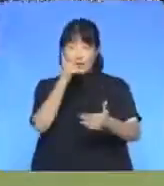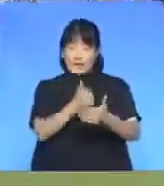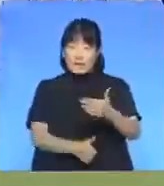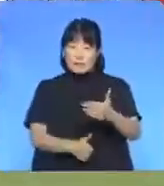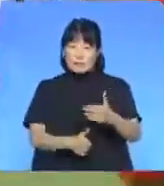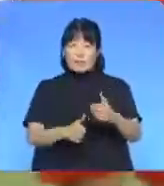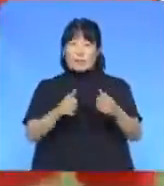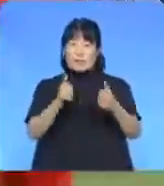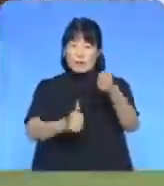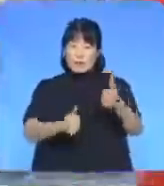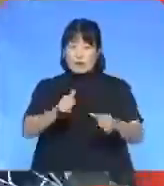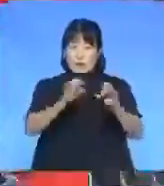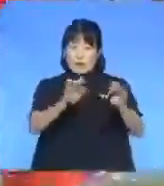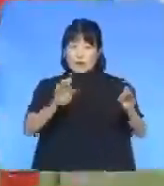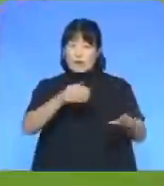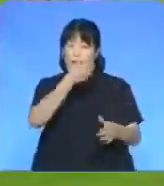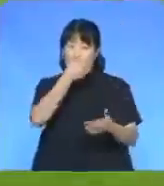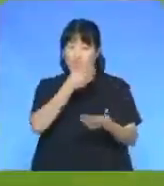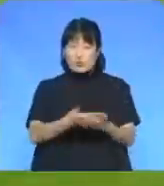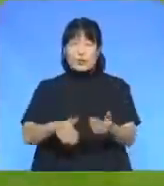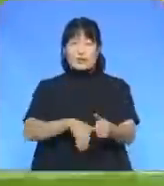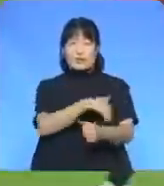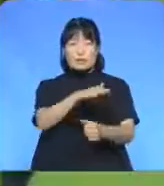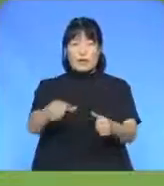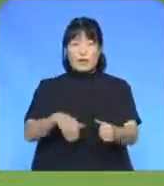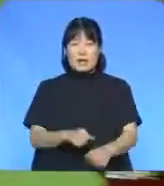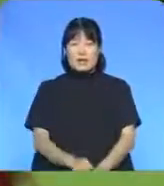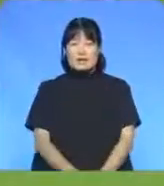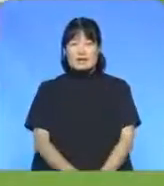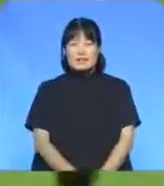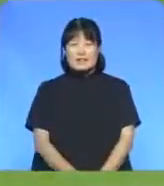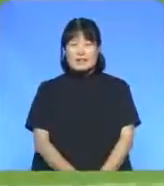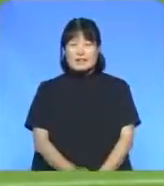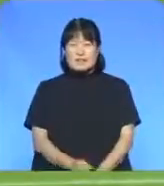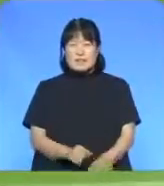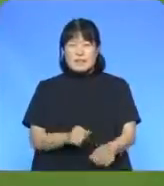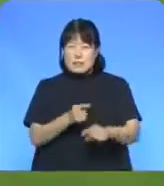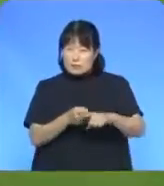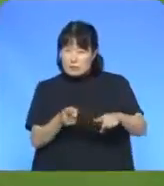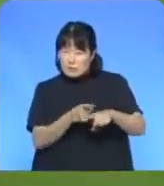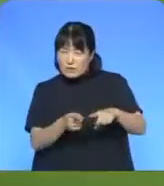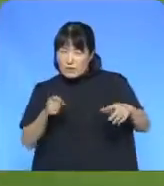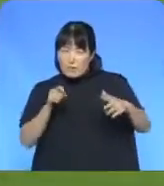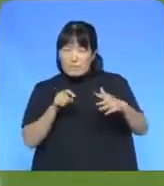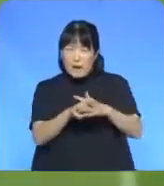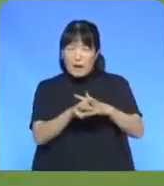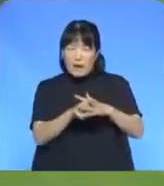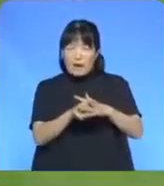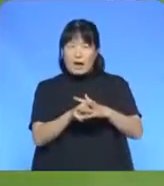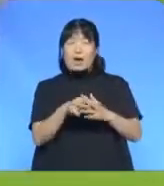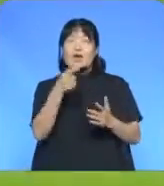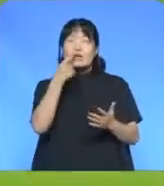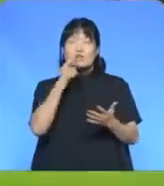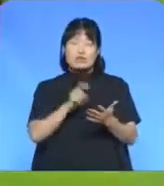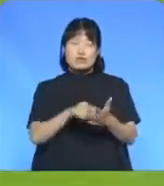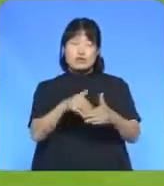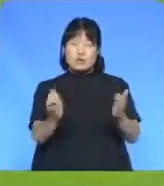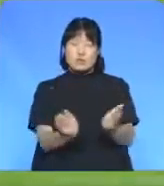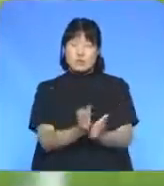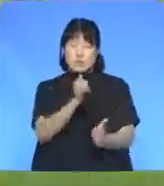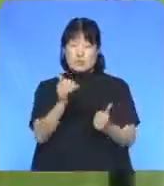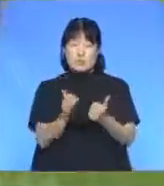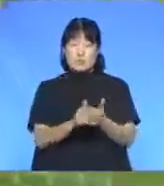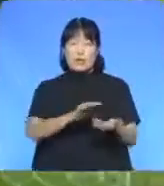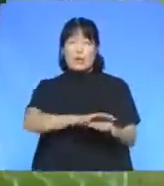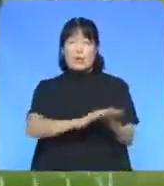하나하나가 중요한 이유입니다. 분석을 해서 간파당하기 좀 수월한 팀이 돼버렸다고 해야 되나? 변화가 필요한 것 같긴